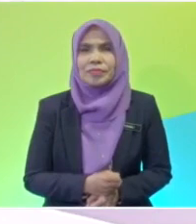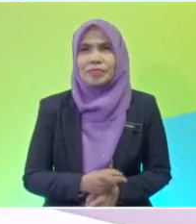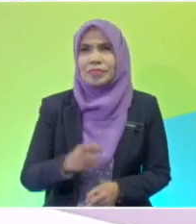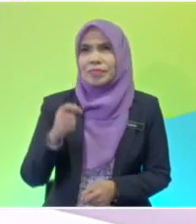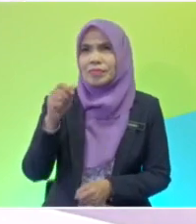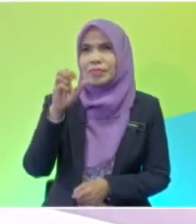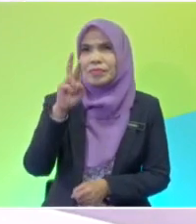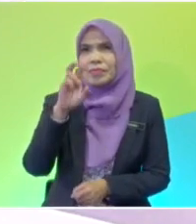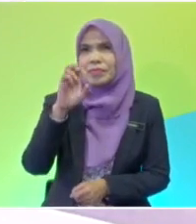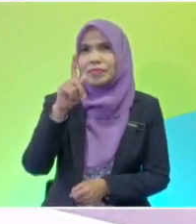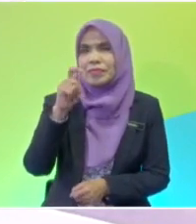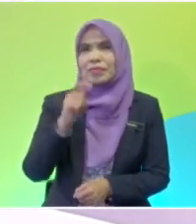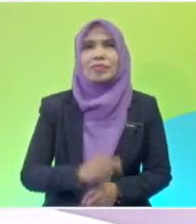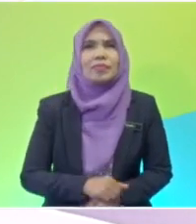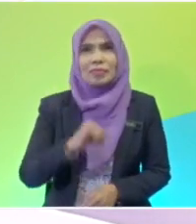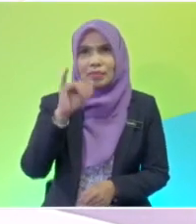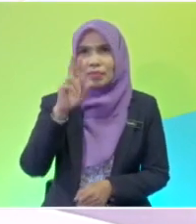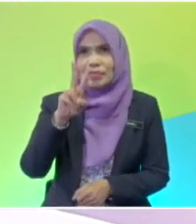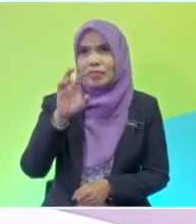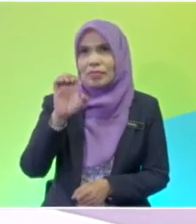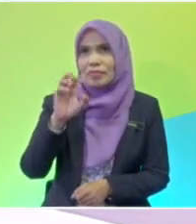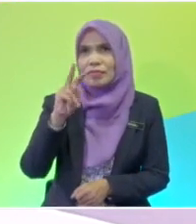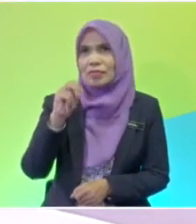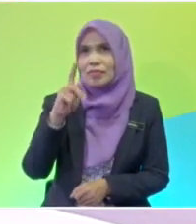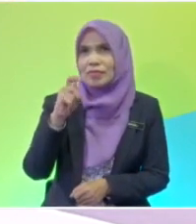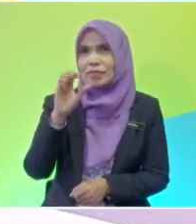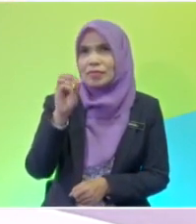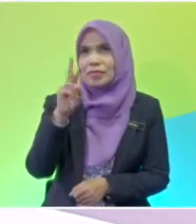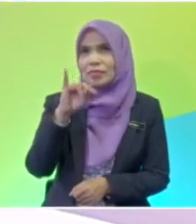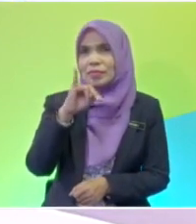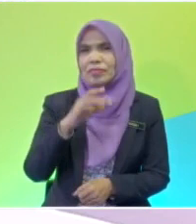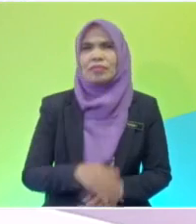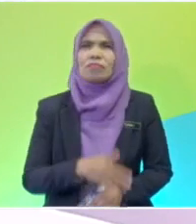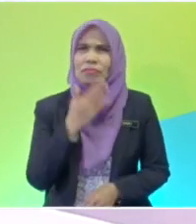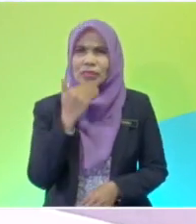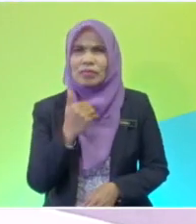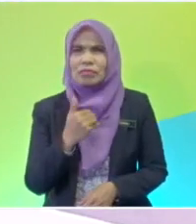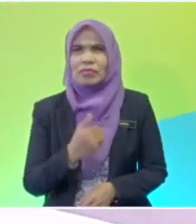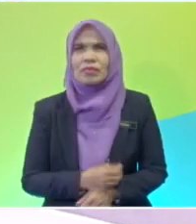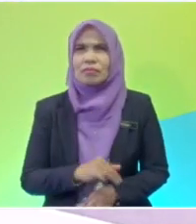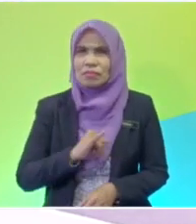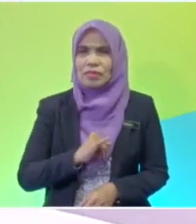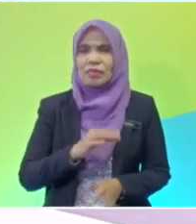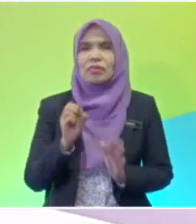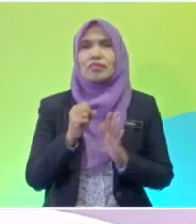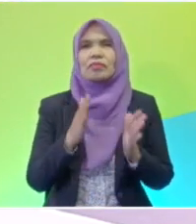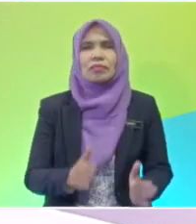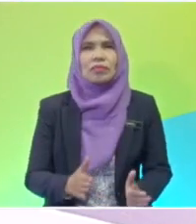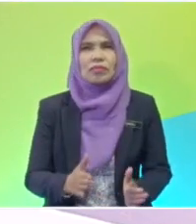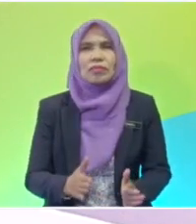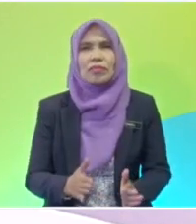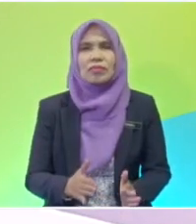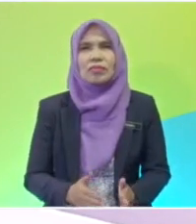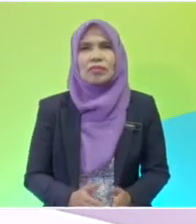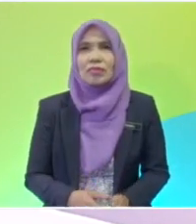itu kadang kalian Mungkin kita terlepas pandang mungkin murid-murid kenapa saya seorang pendiam Kenapa saya seorang yang seorang yang sangat